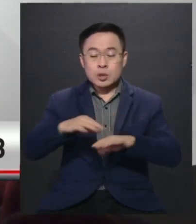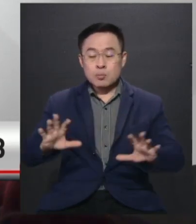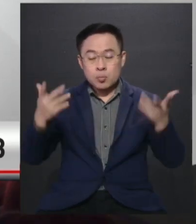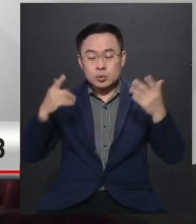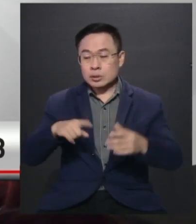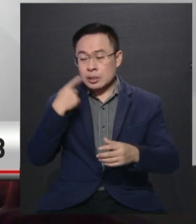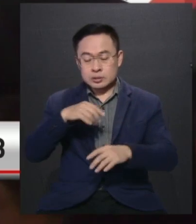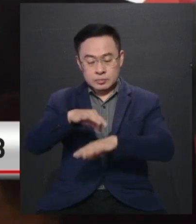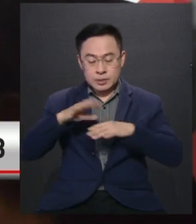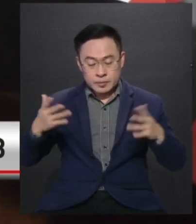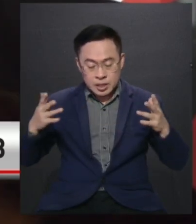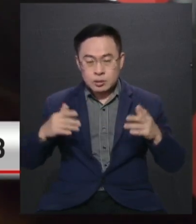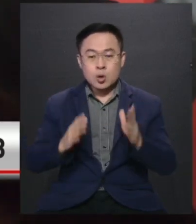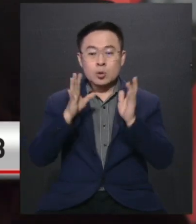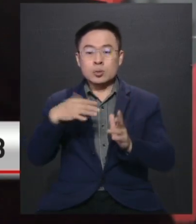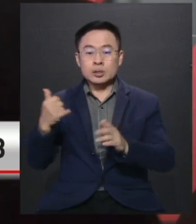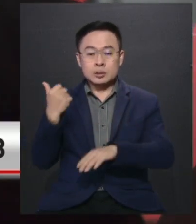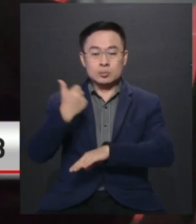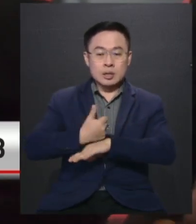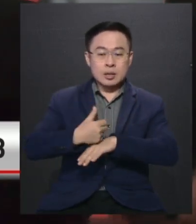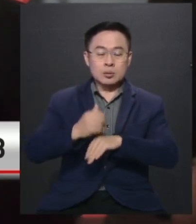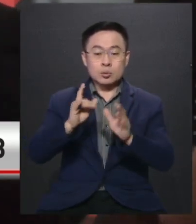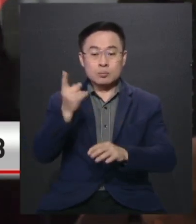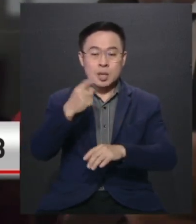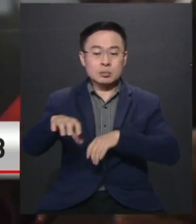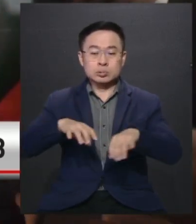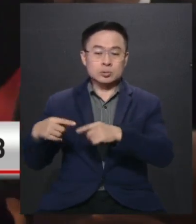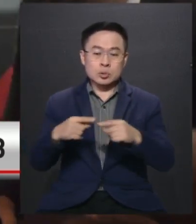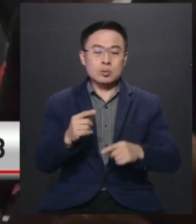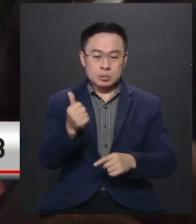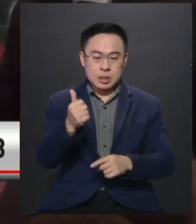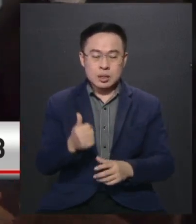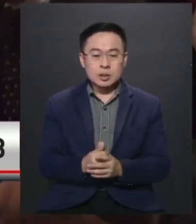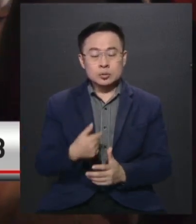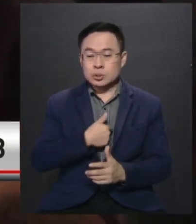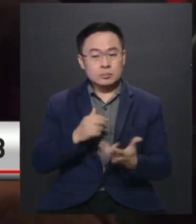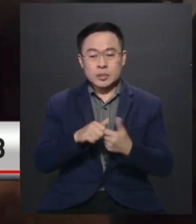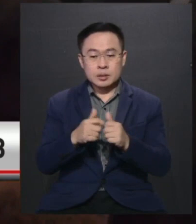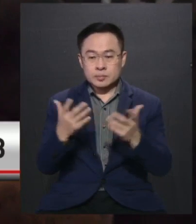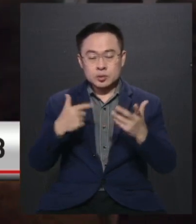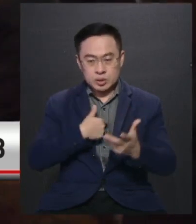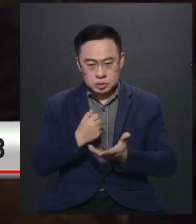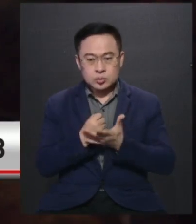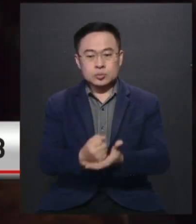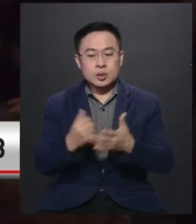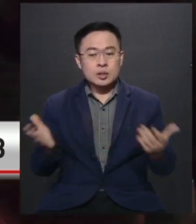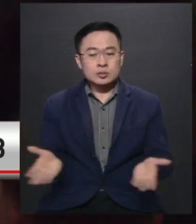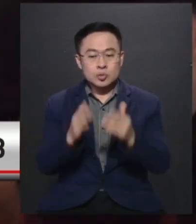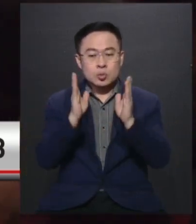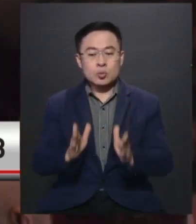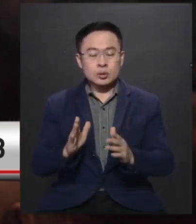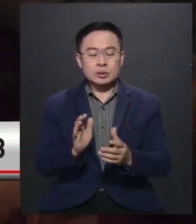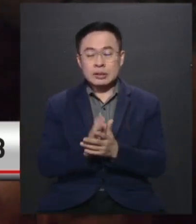ศาลงานต่อได้เนี่ยก็จะได้ทำได้ทันทีแล้วก็ยืนยกมันว่ายืนยันว่ายินดีที่จะสนับสนุนผู้ที่มีความรู้ความสามารถ